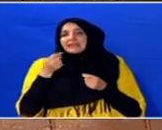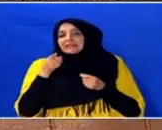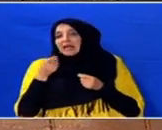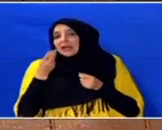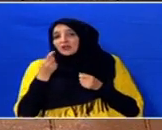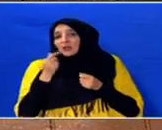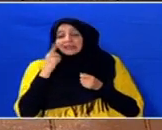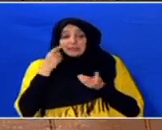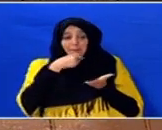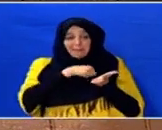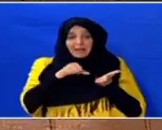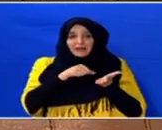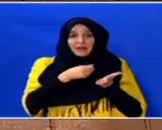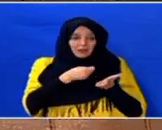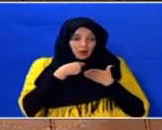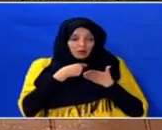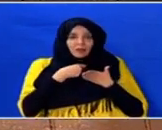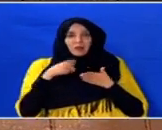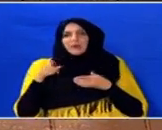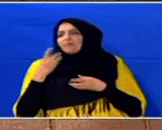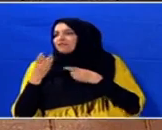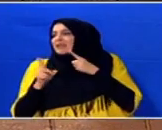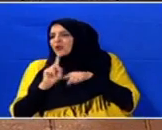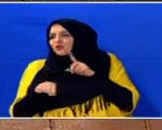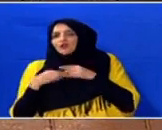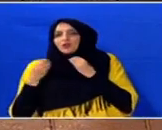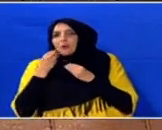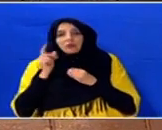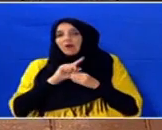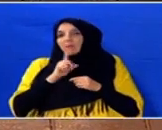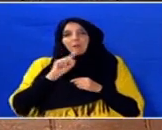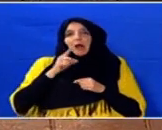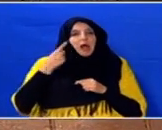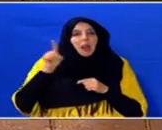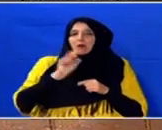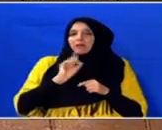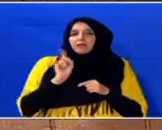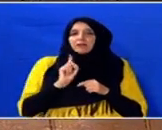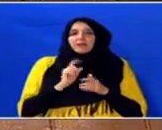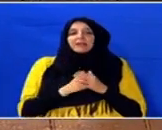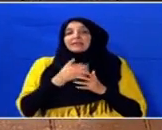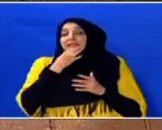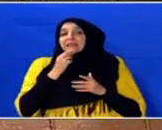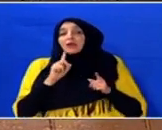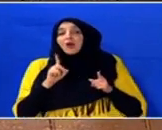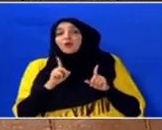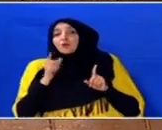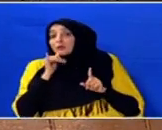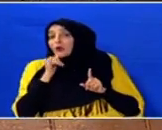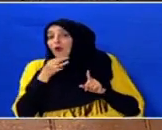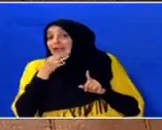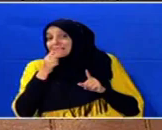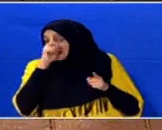إذا ثبت بيقين، لأن الأصل هو اليقين واليقين لا يزول بالشك، وقد قلنا قبل